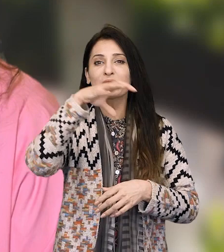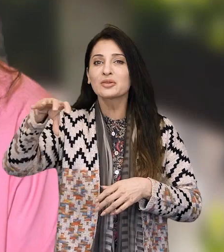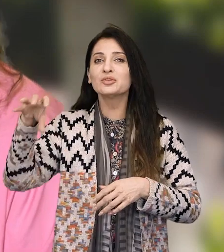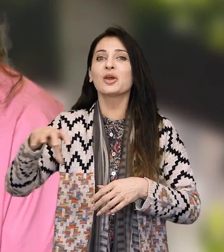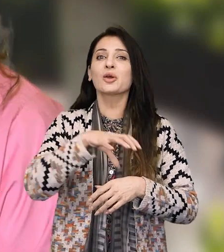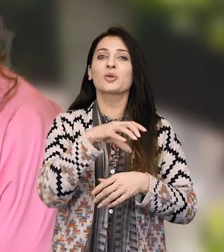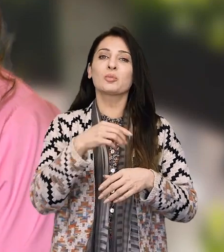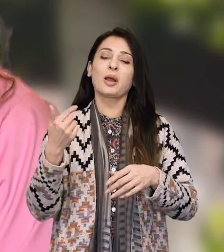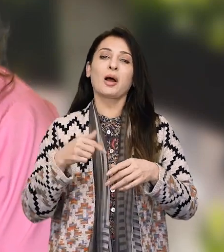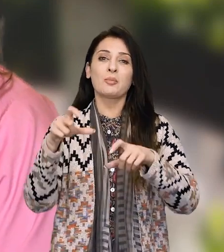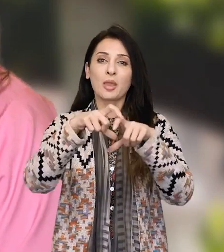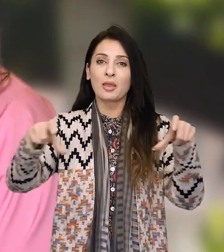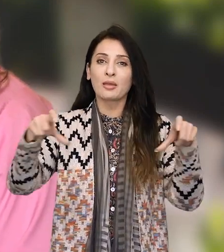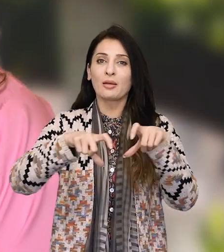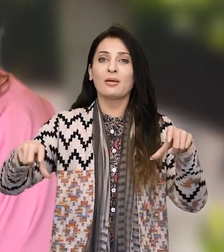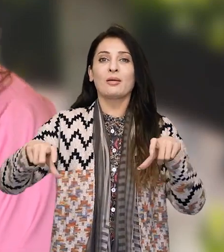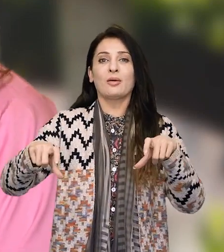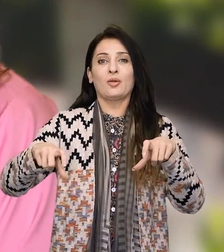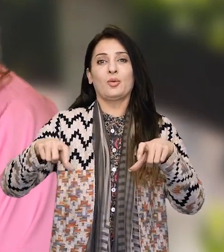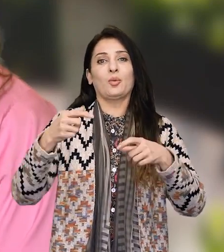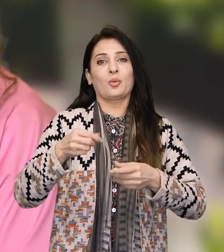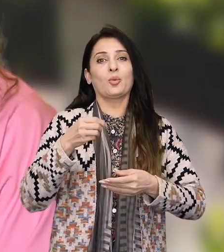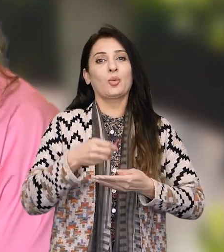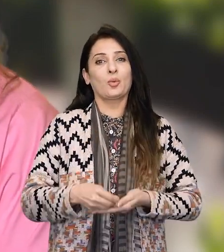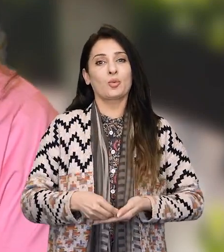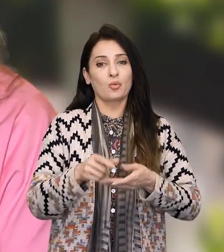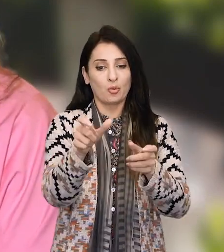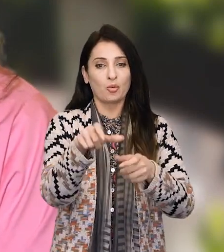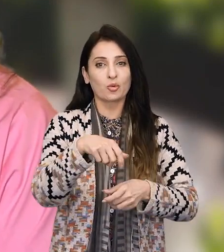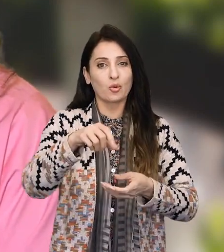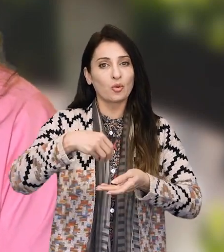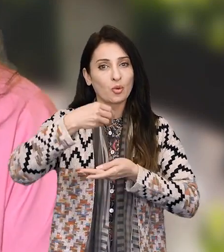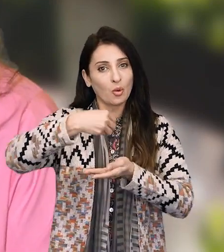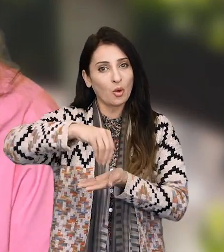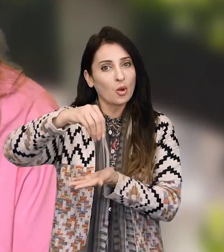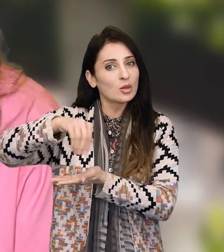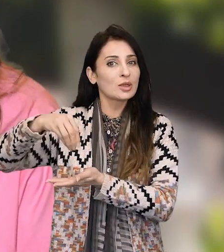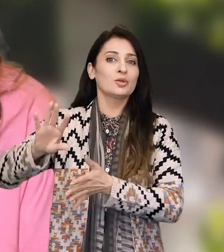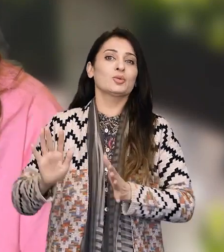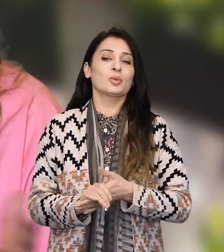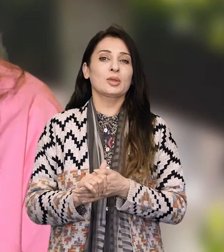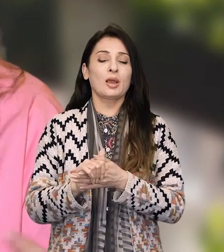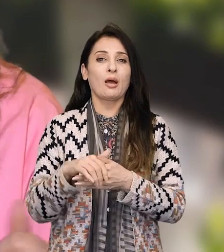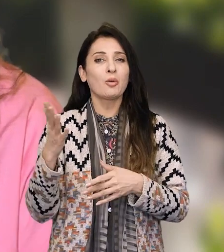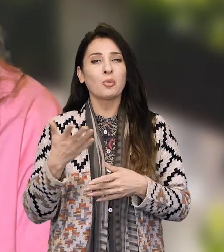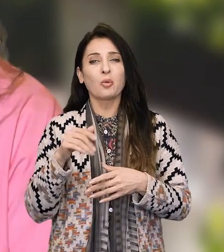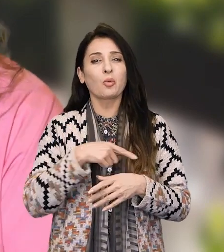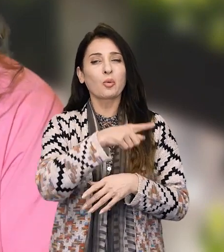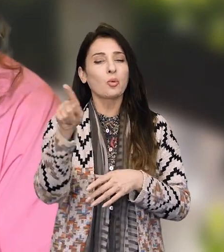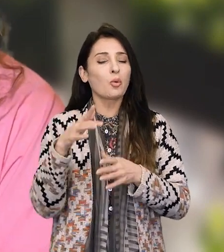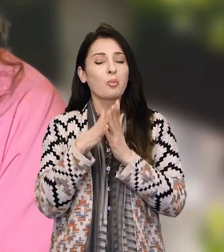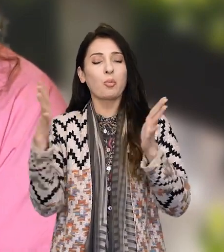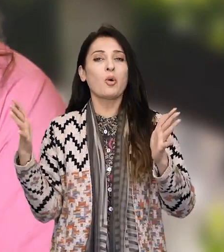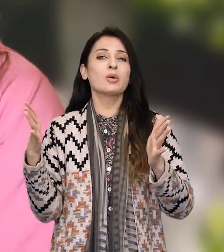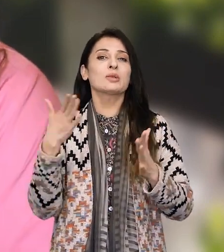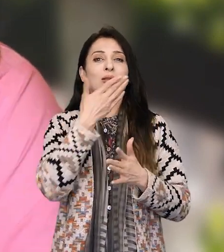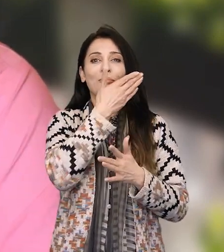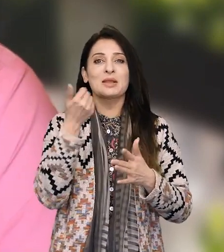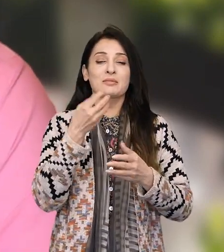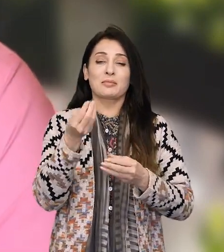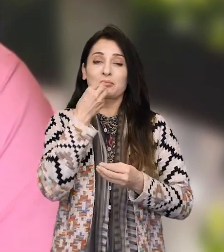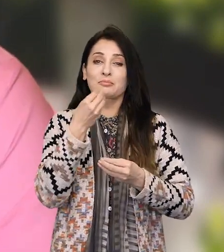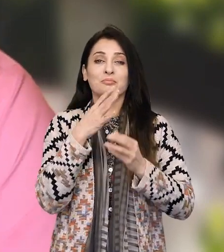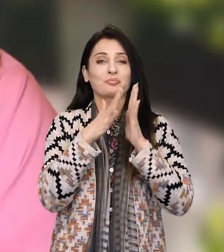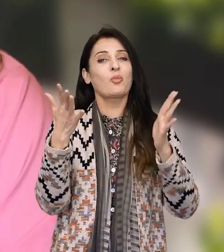them as well, and people really enjoyed this different kind of finger food, cold food, और आई गेस पाकिस्तान में खाने से ज़्यादा तो और किसी चीज़ को